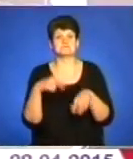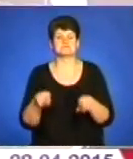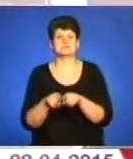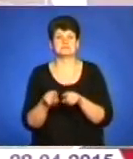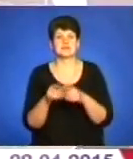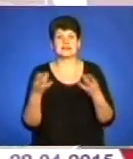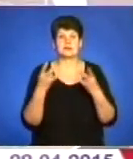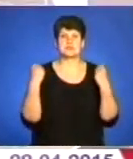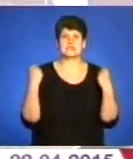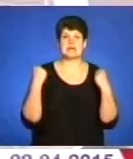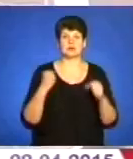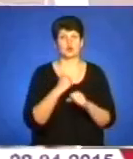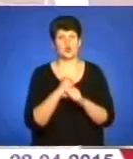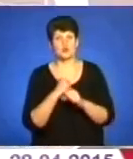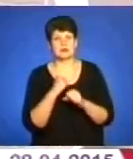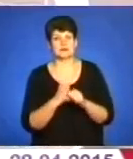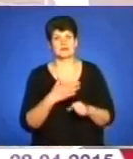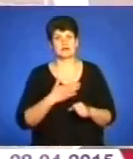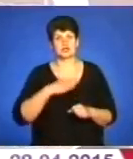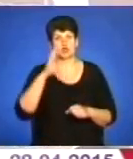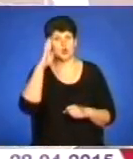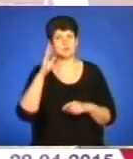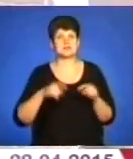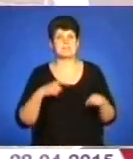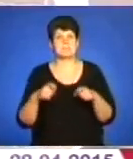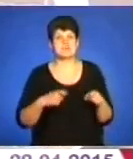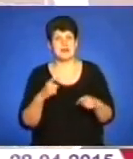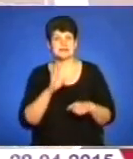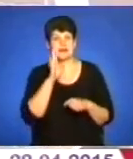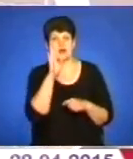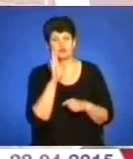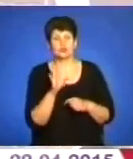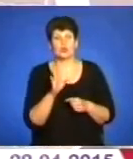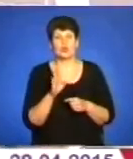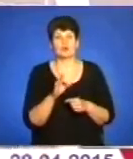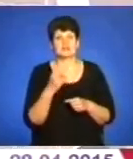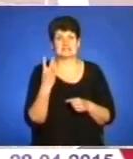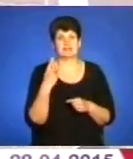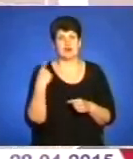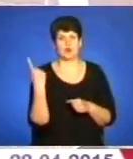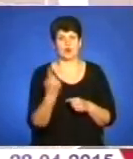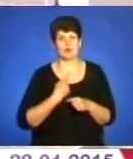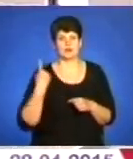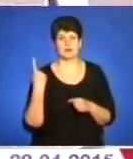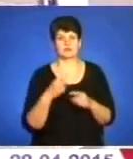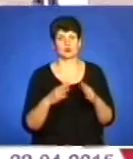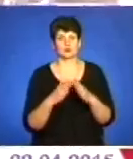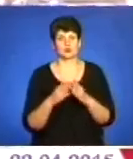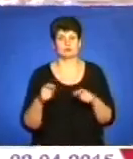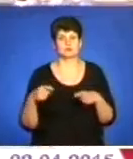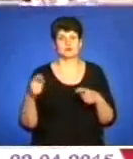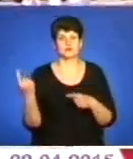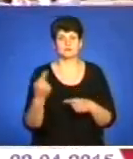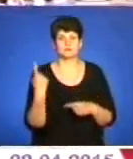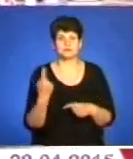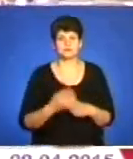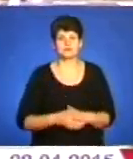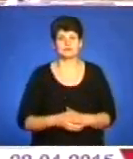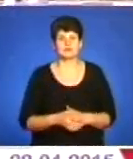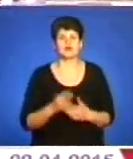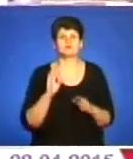тобто бутилочку, значить це гол. Паралельно тривала акція «Здоров'я – це». Дорослі та діти висловлювали свої думки щодо цього